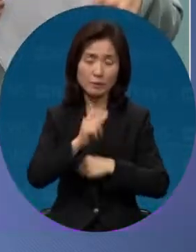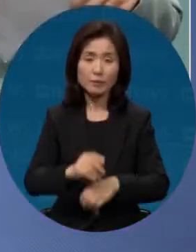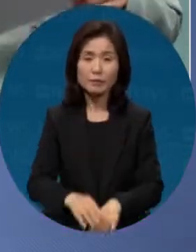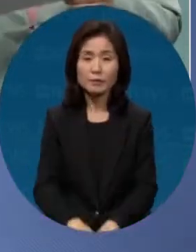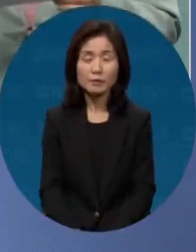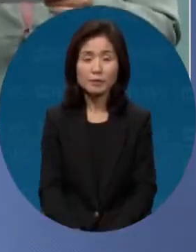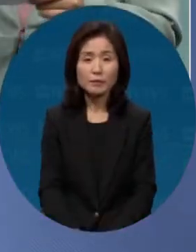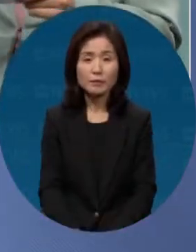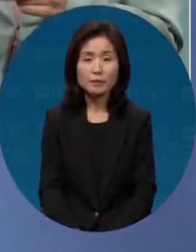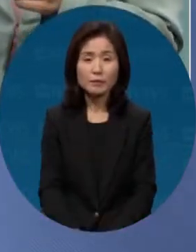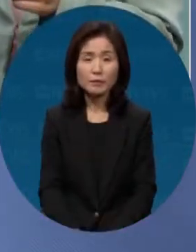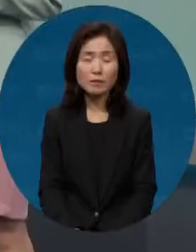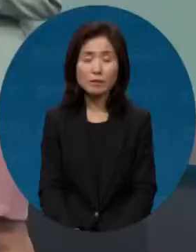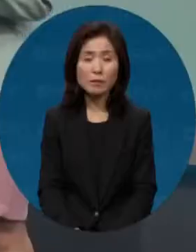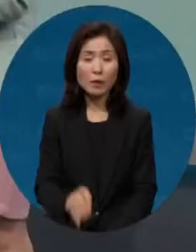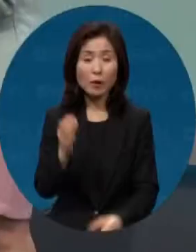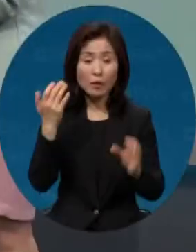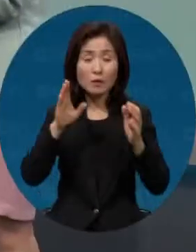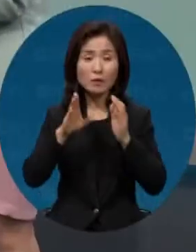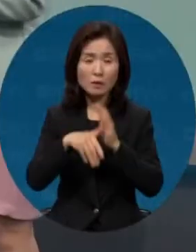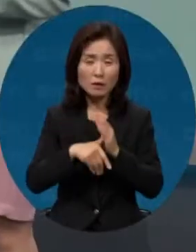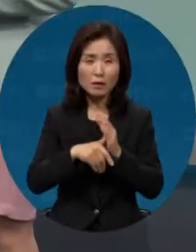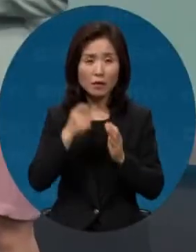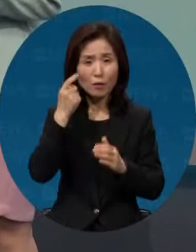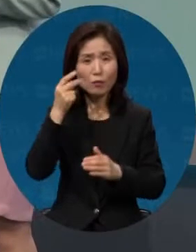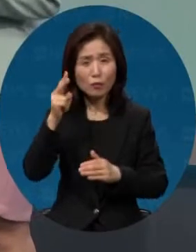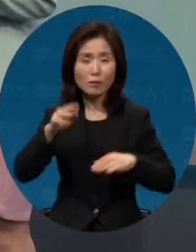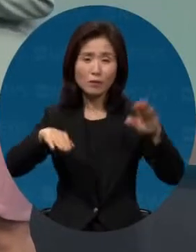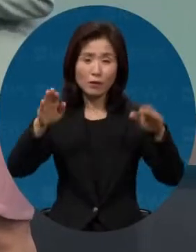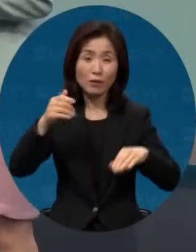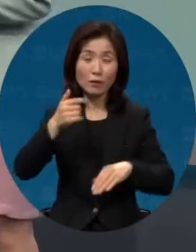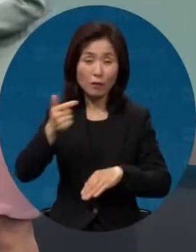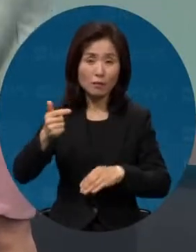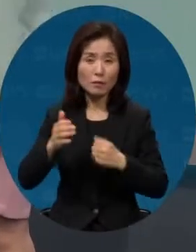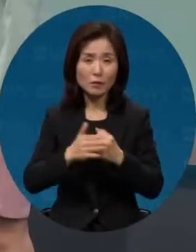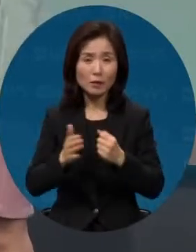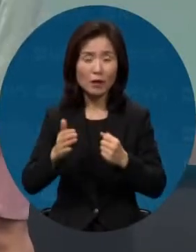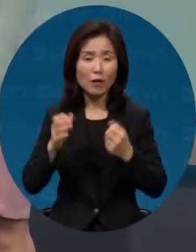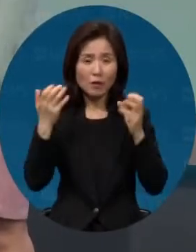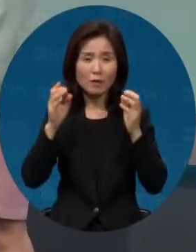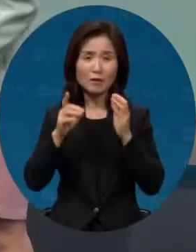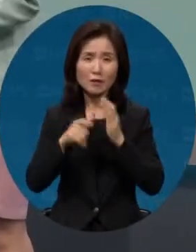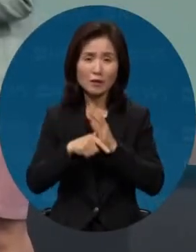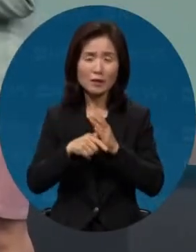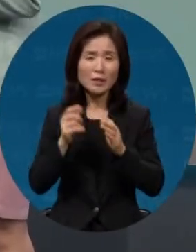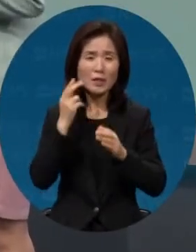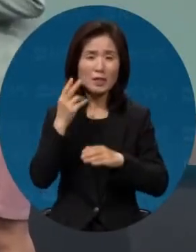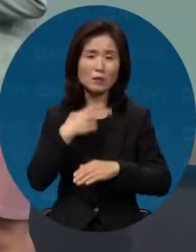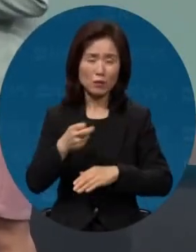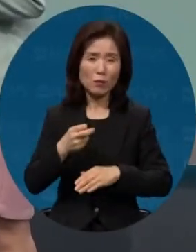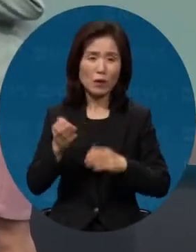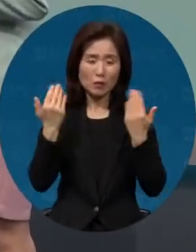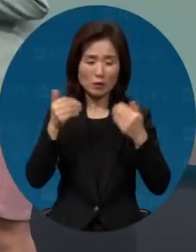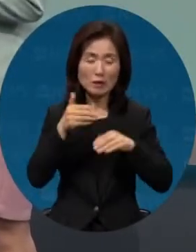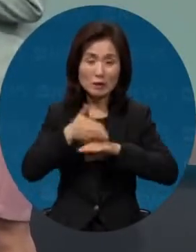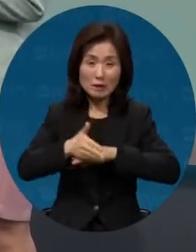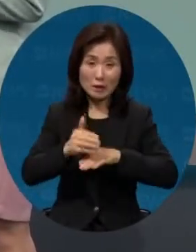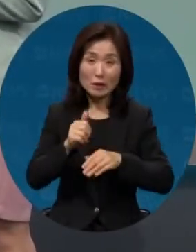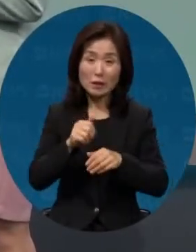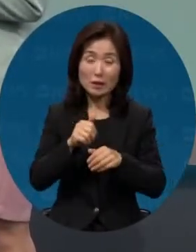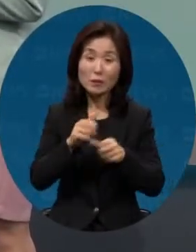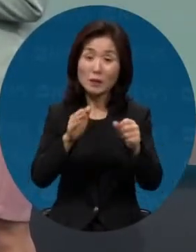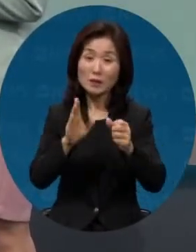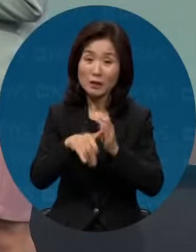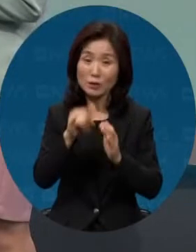보도했습니다 어릴때는 한달 한다 에게 차이가 크니까 일부러 학교 느껴 보내기로 했잖아요 4 외국도 마찬가지 인거 같군요 두번째 소식